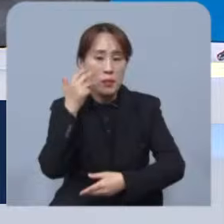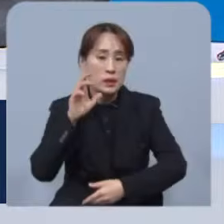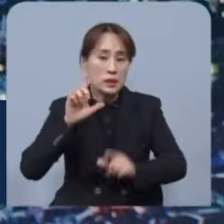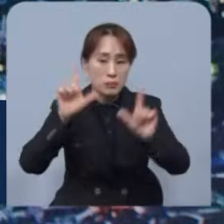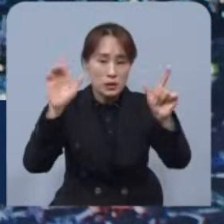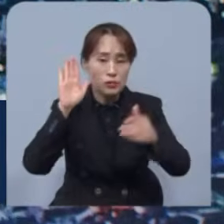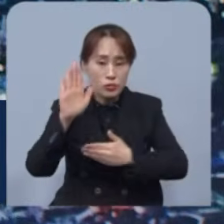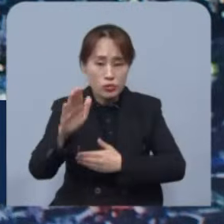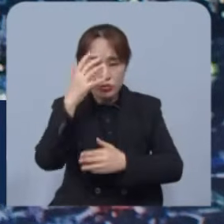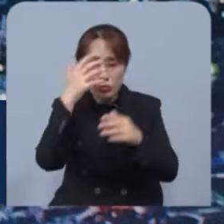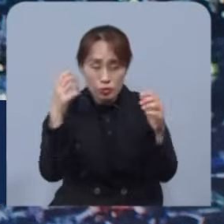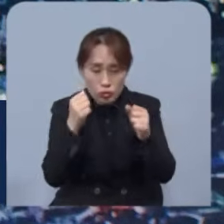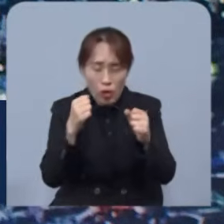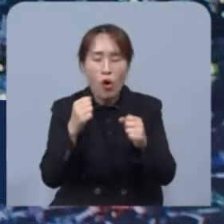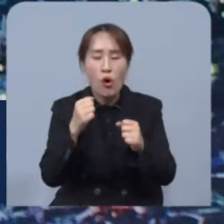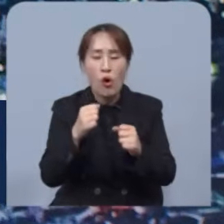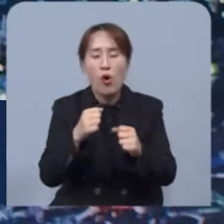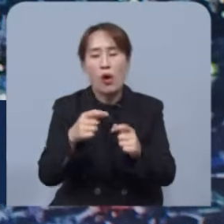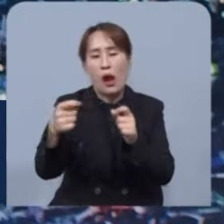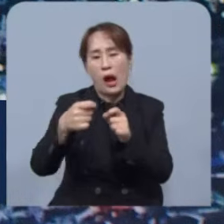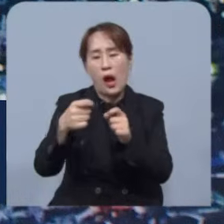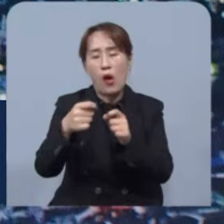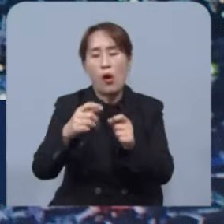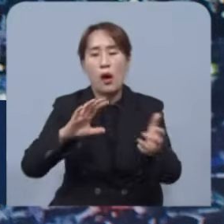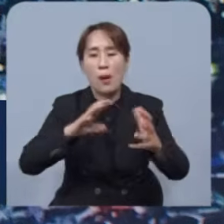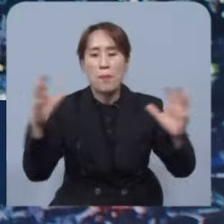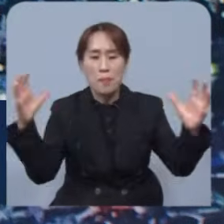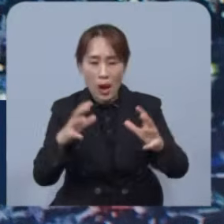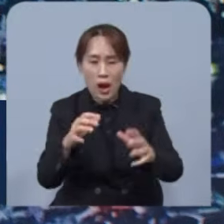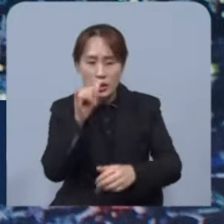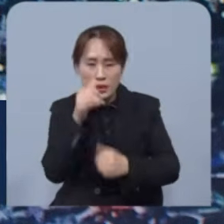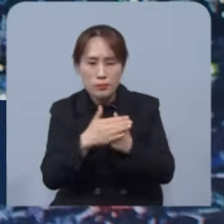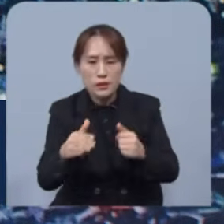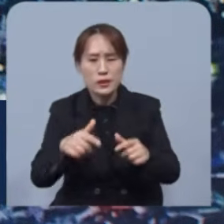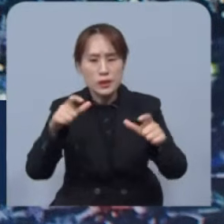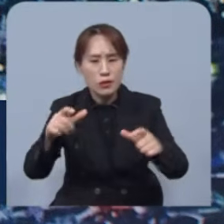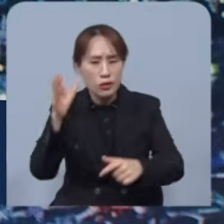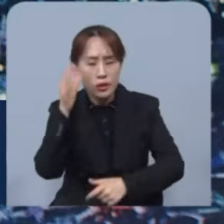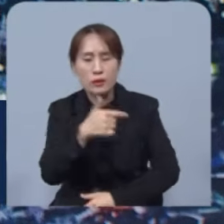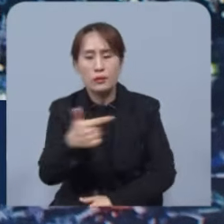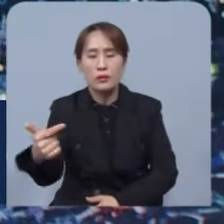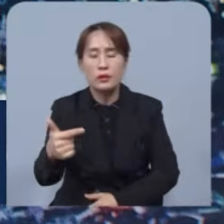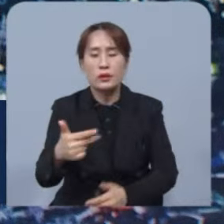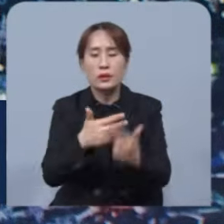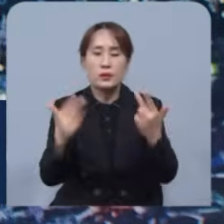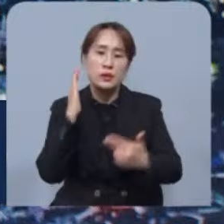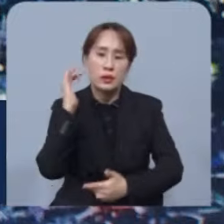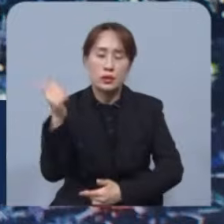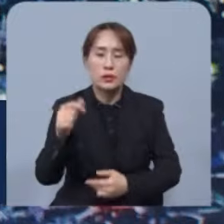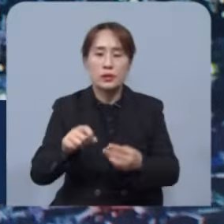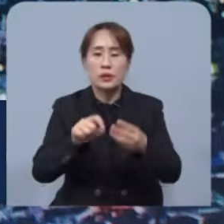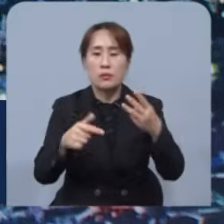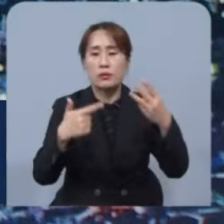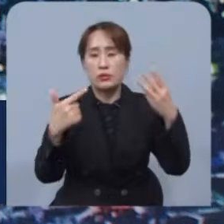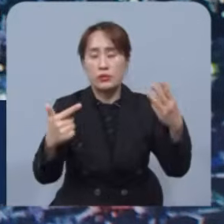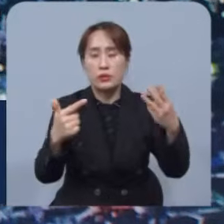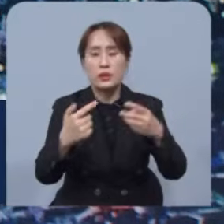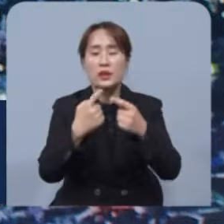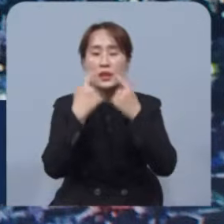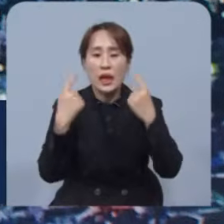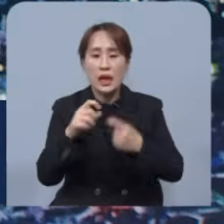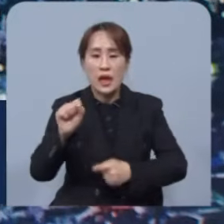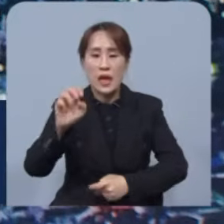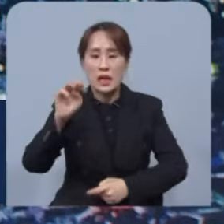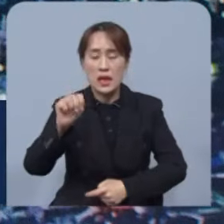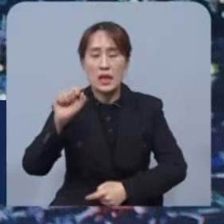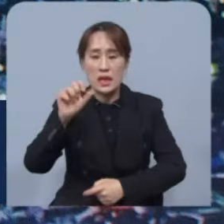앞두고 충북에서 타운홀 미팅이 열리는 만큼 지역에서는 기대감이 큽니다. 이 대통령은 앞서 지난 6일 개인 SNS를 통해